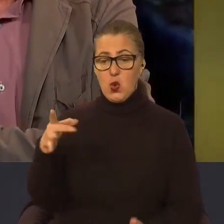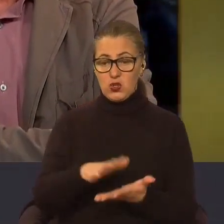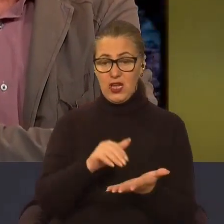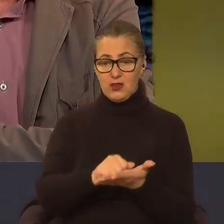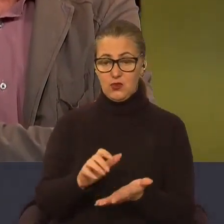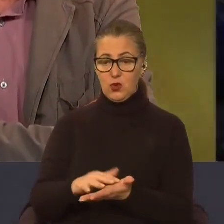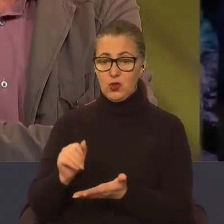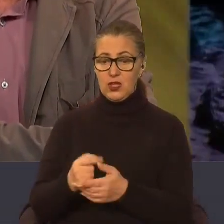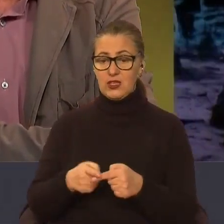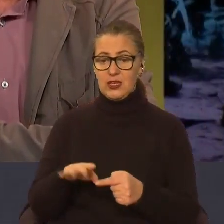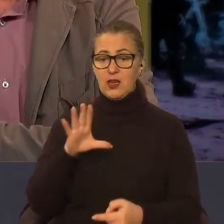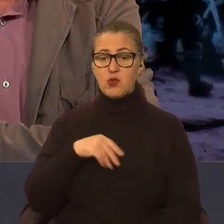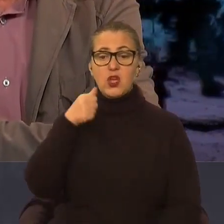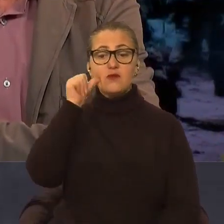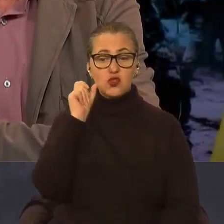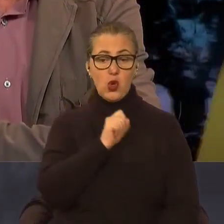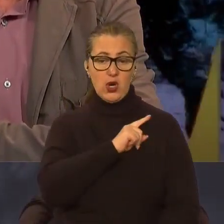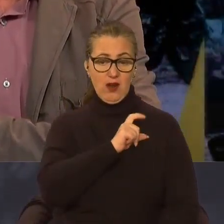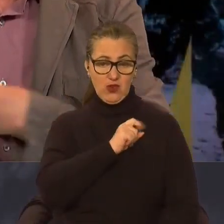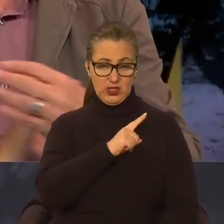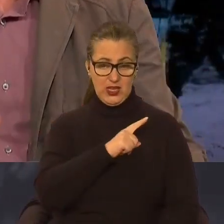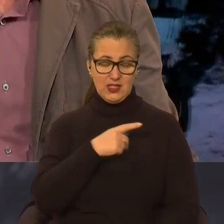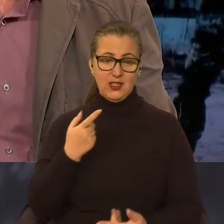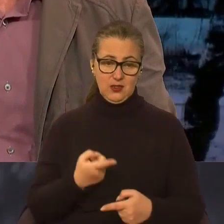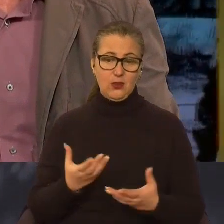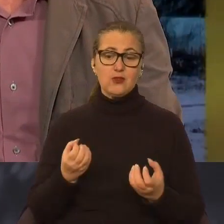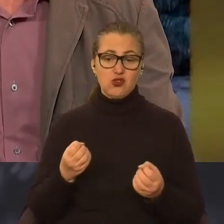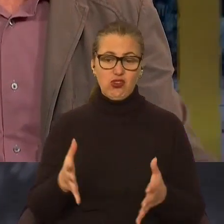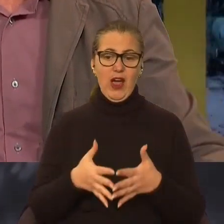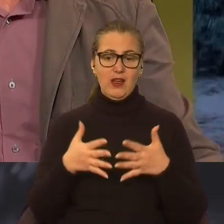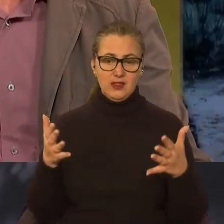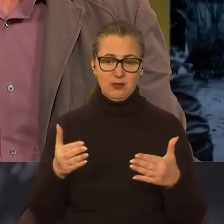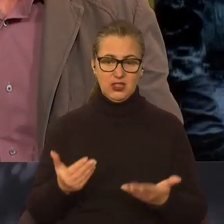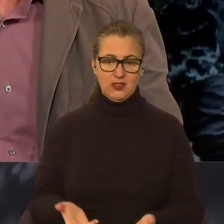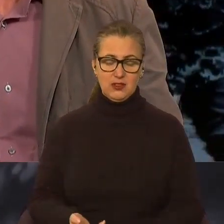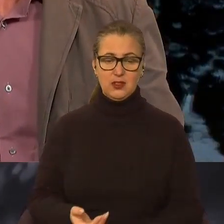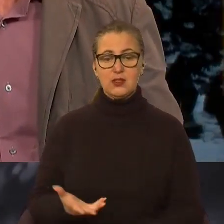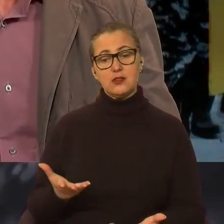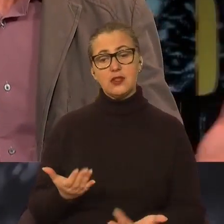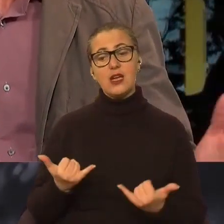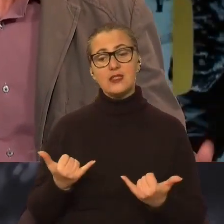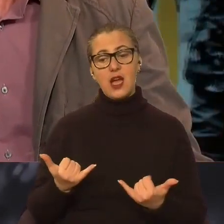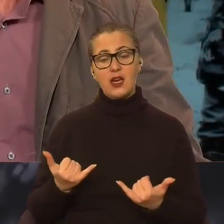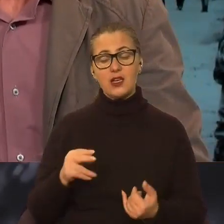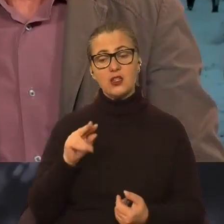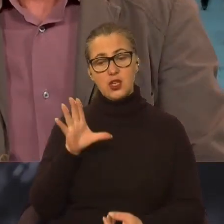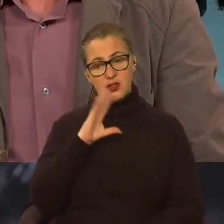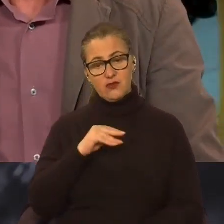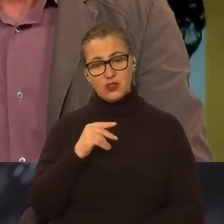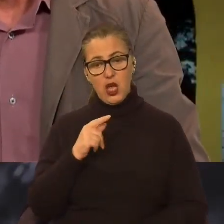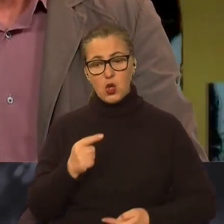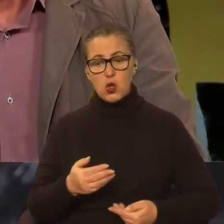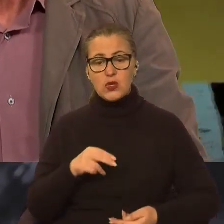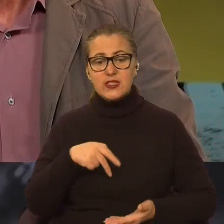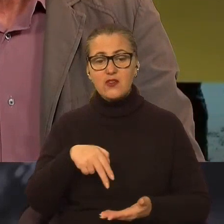які сталися вчора в Одесі то очевидно ще на більша яка ситуація зараз чи вдалося вийти бодай на той рівень який був